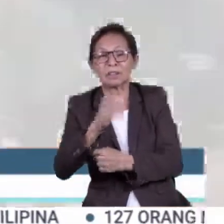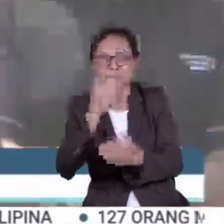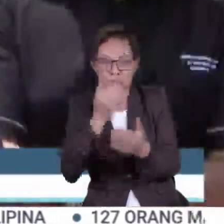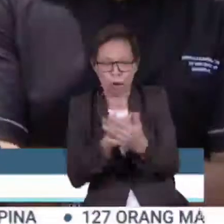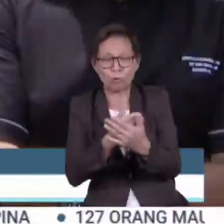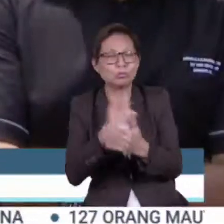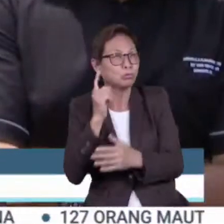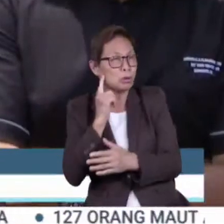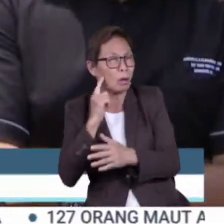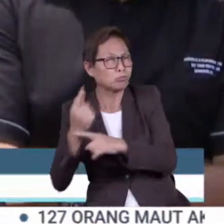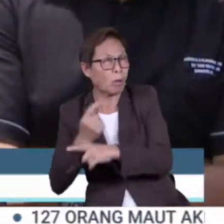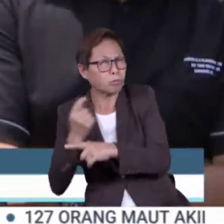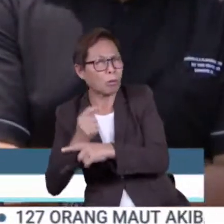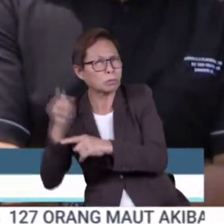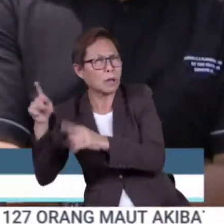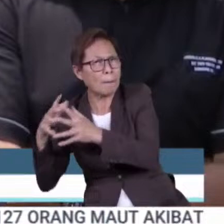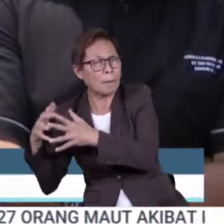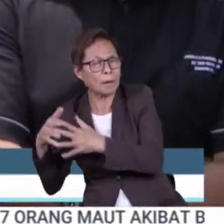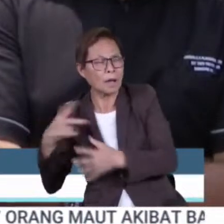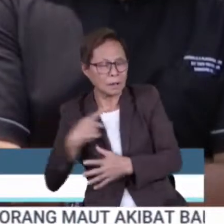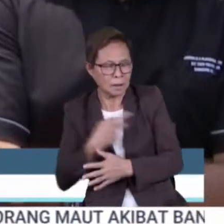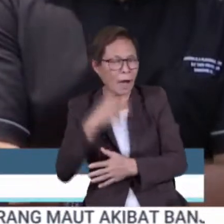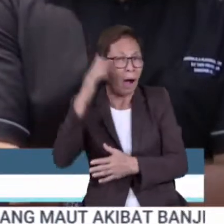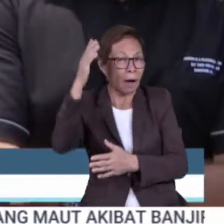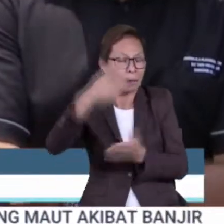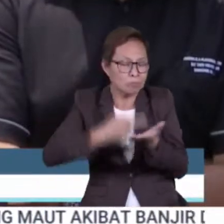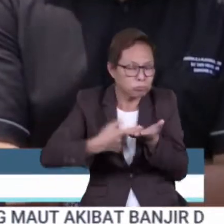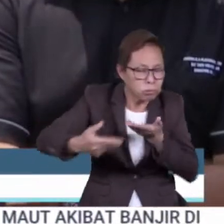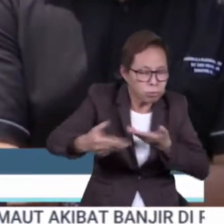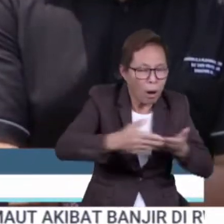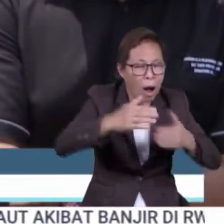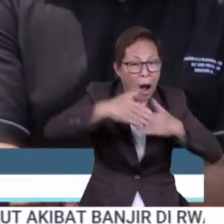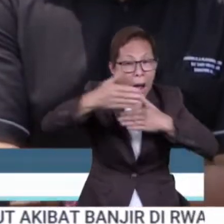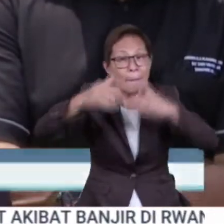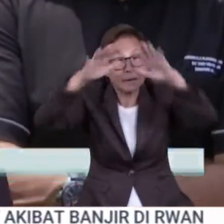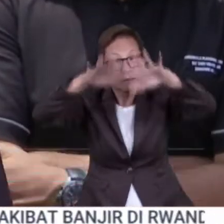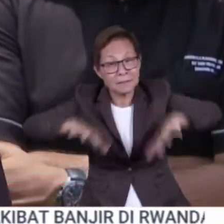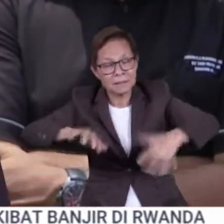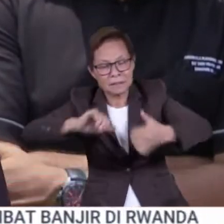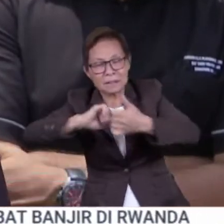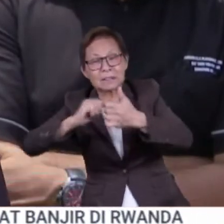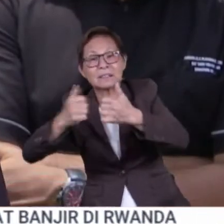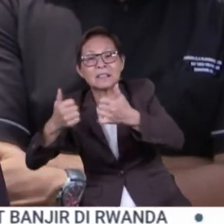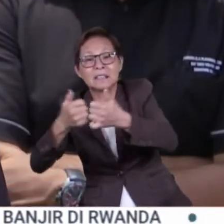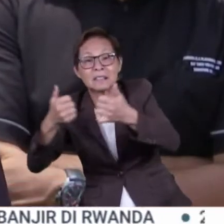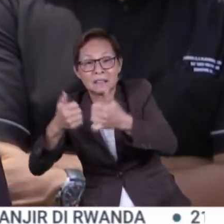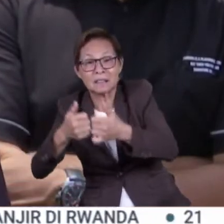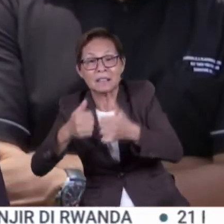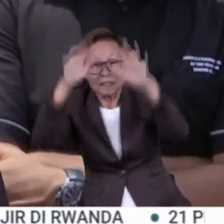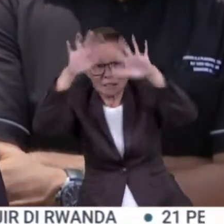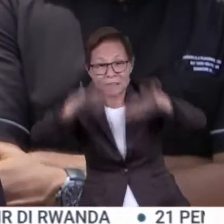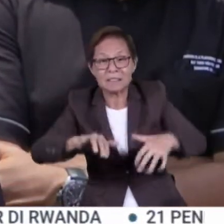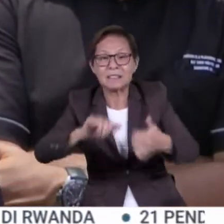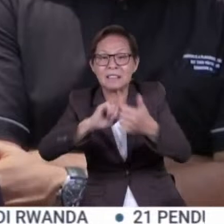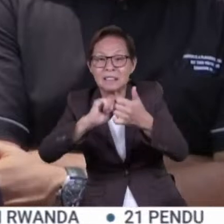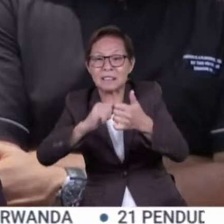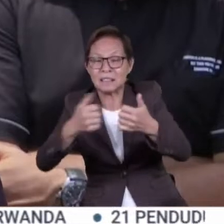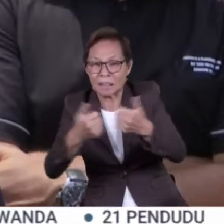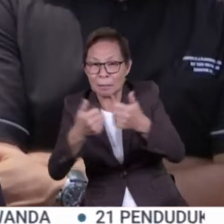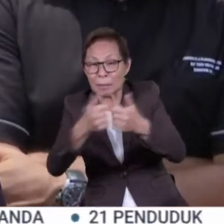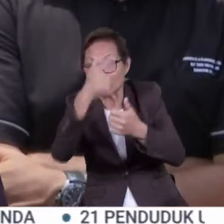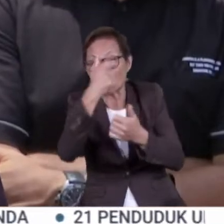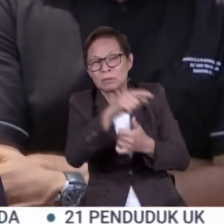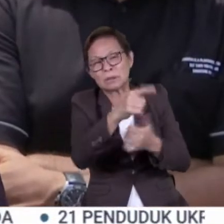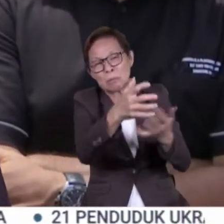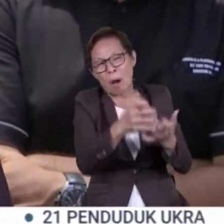Amerika. So kita akan bincang selepas SEA Games untuk tengok bentuk sokongan yang kita boleh bagi kepada Shirin kerana hasrat